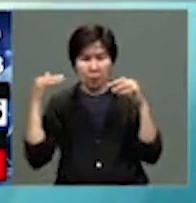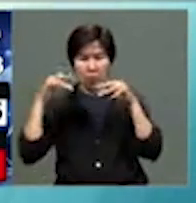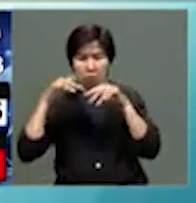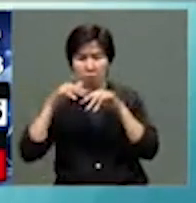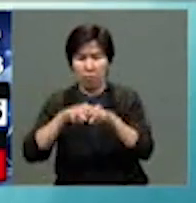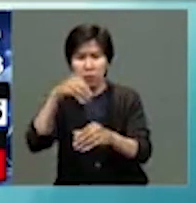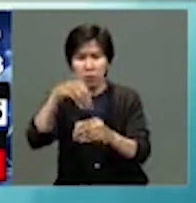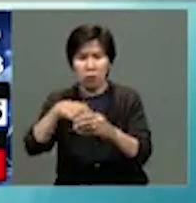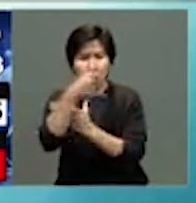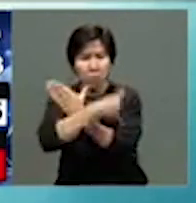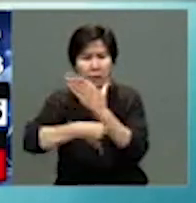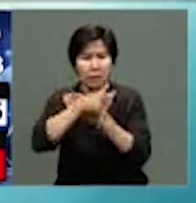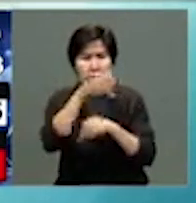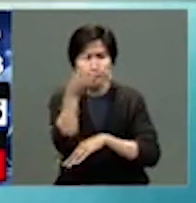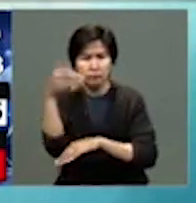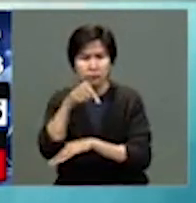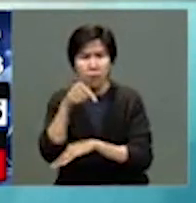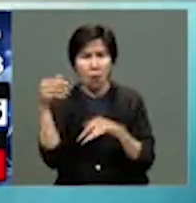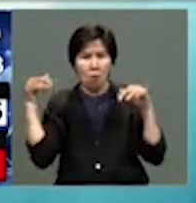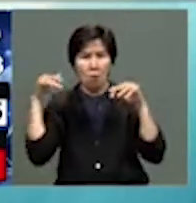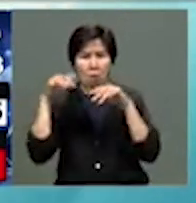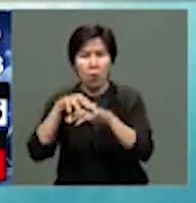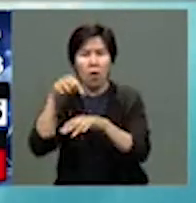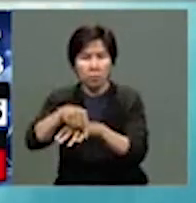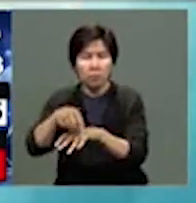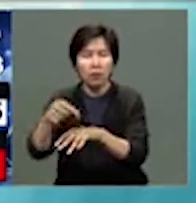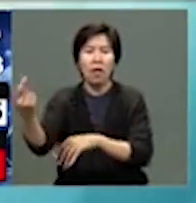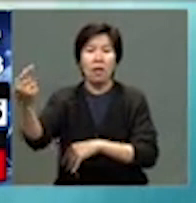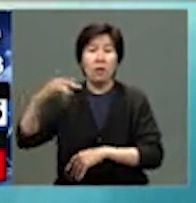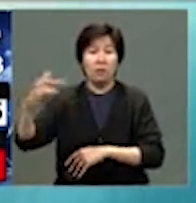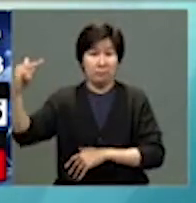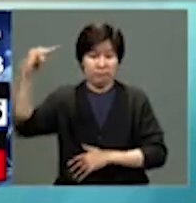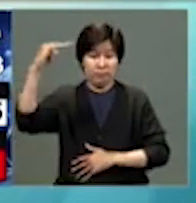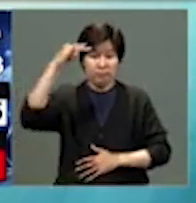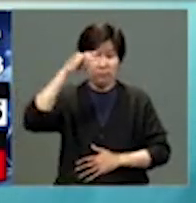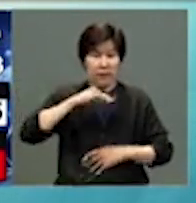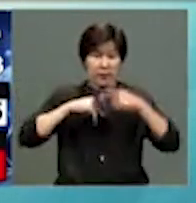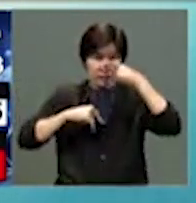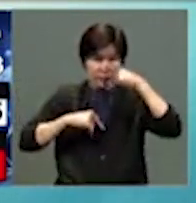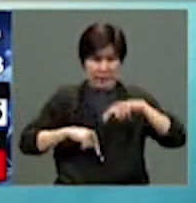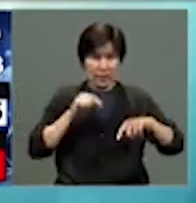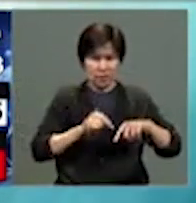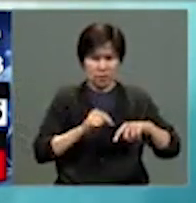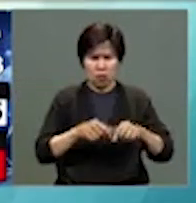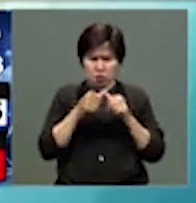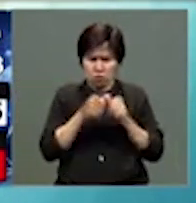ปีอาชีพพนักงานบริษัทนะครับแล้วก็เขามีประวัติที่พักในแคมป์ที่มีคนงานหลายเชื้อชาติรวมกันเดินทางกลับมายังเมืองไทยวันที่3มิถุนายนเข้าพัก state quarantineที่กรุงเทพฯวันที่ 4